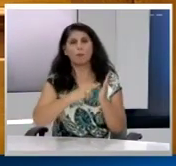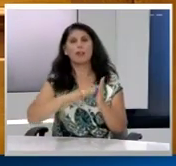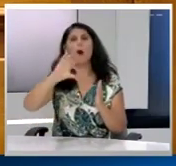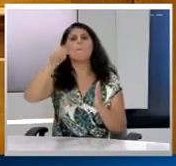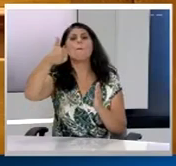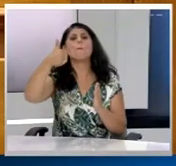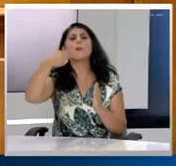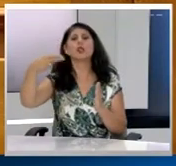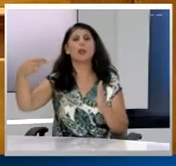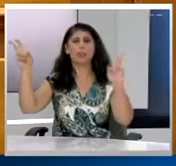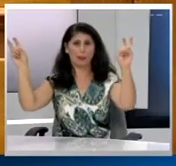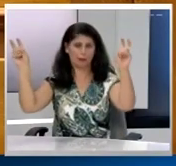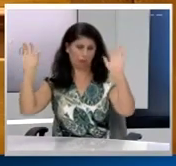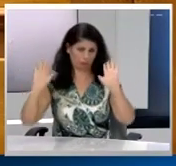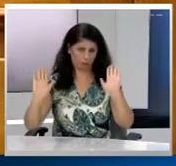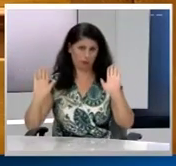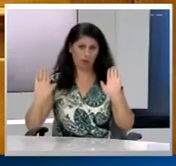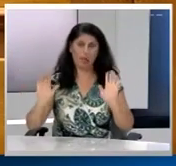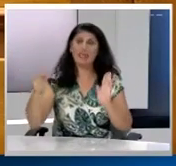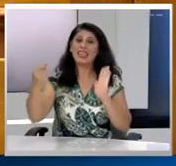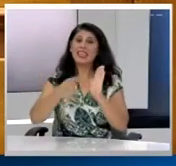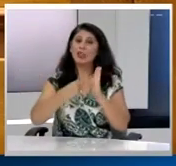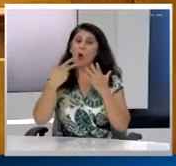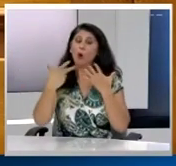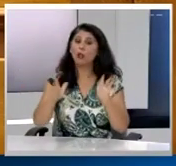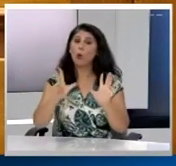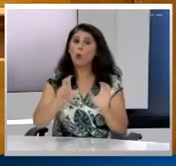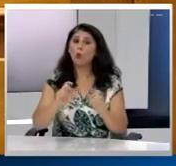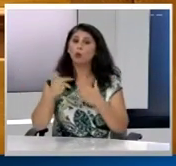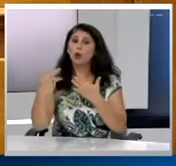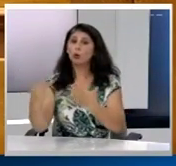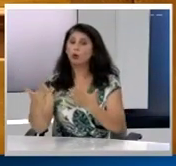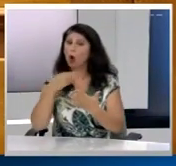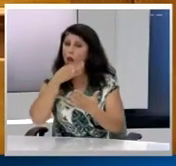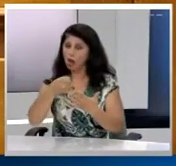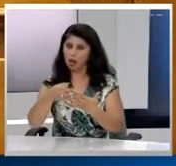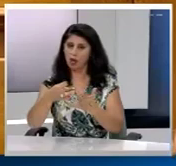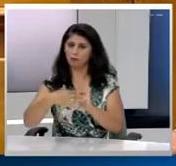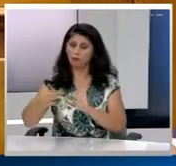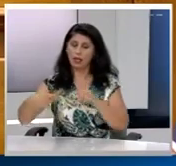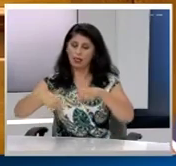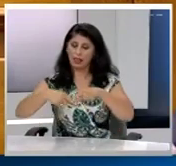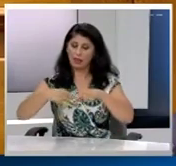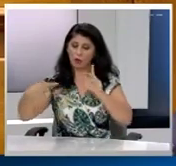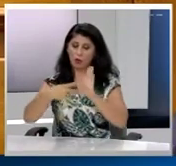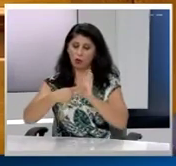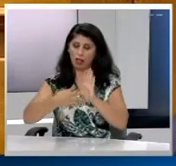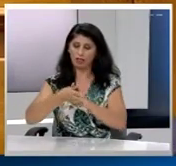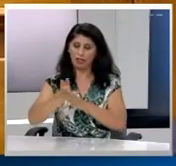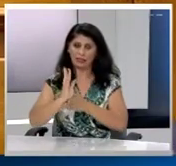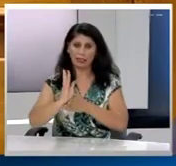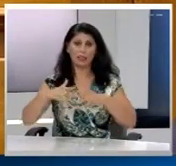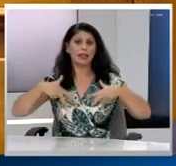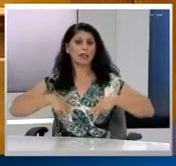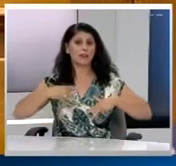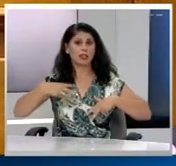Πρώτο Θέμα, ότι από τους 1.888, λέει, μετακλητούς το Δεκέμβριο του 2014, με